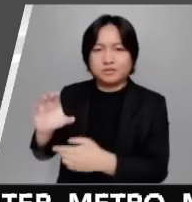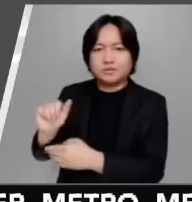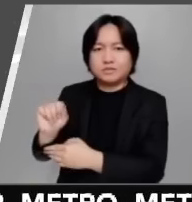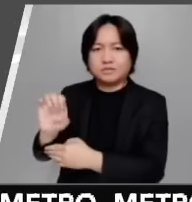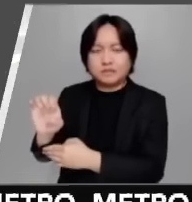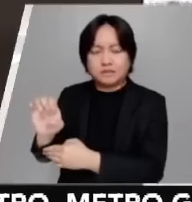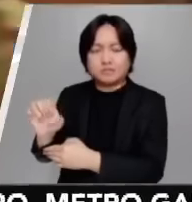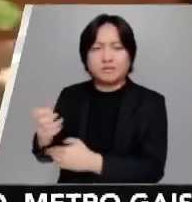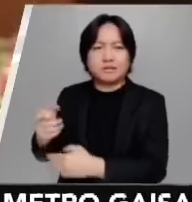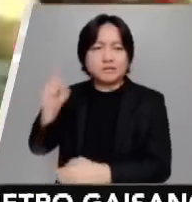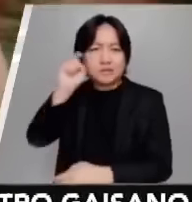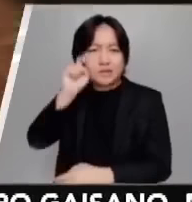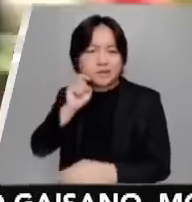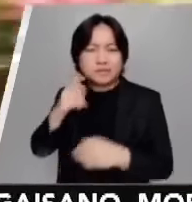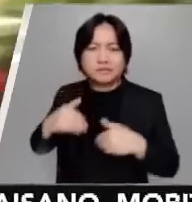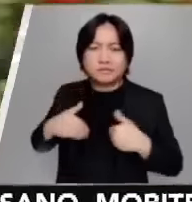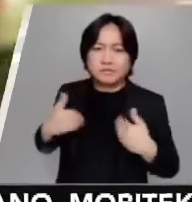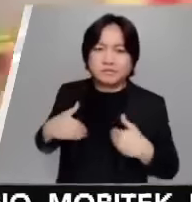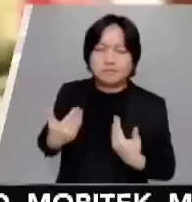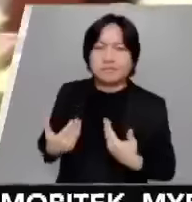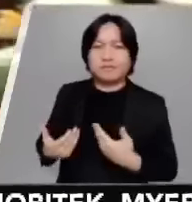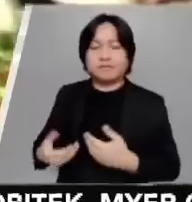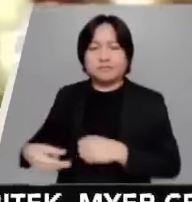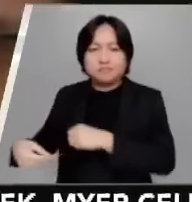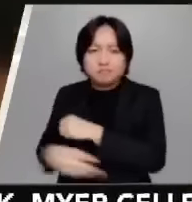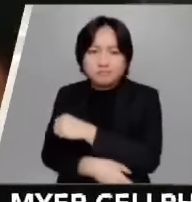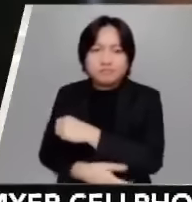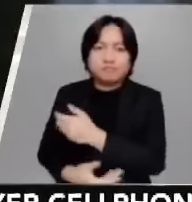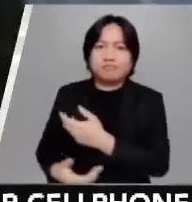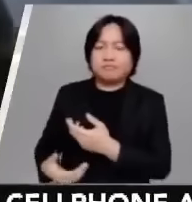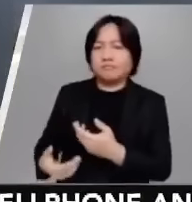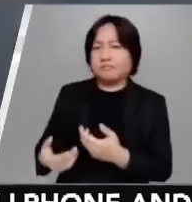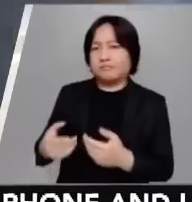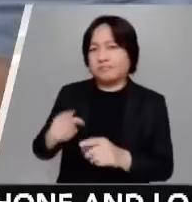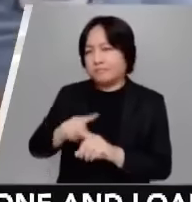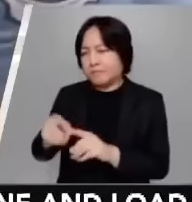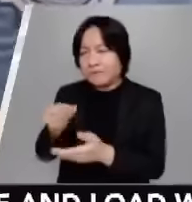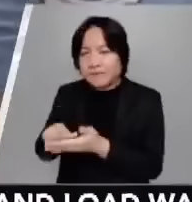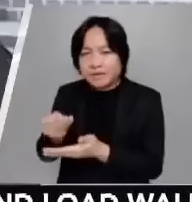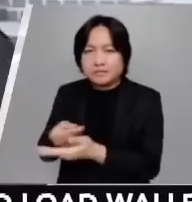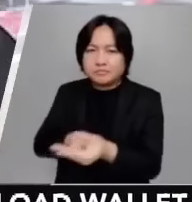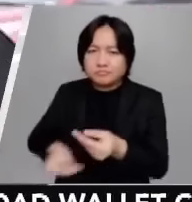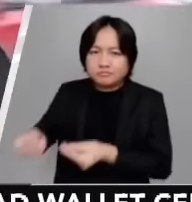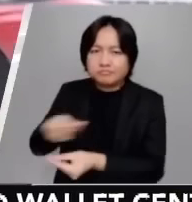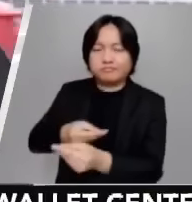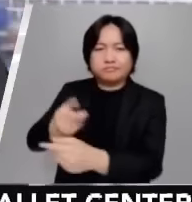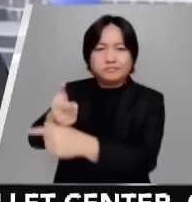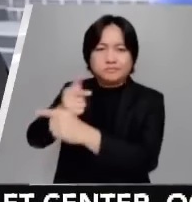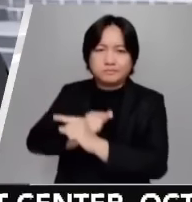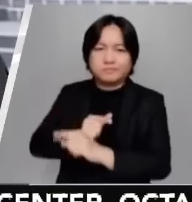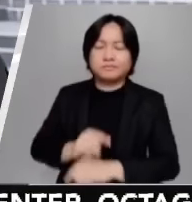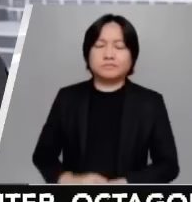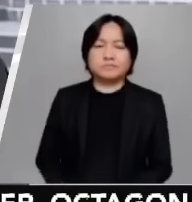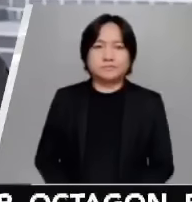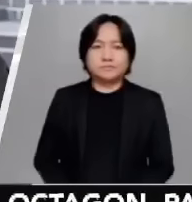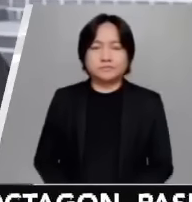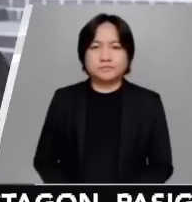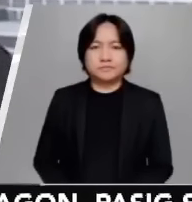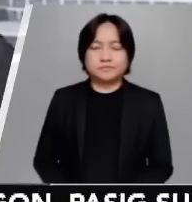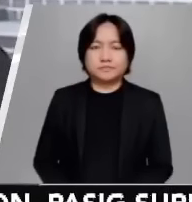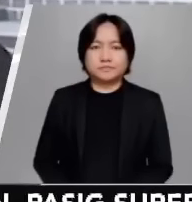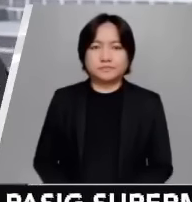miners fraud conspiracy B cash smuggling at money laundering ngayon napatupad na ang arrest order ng korte